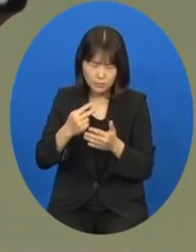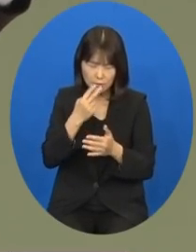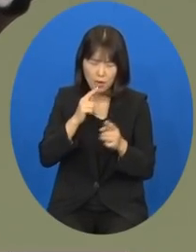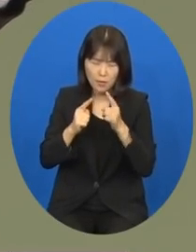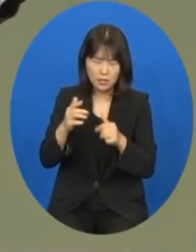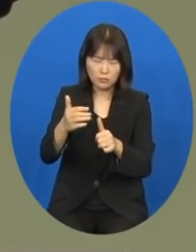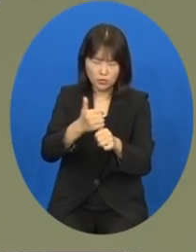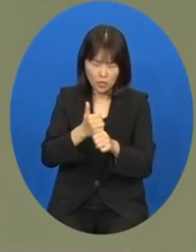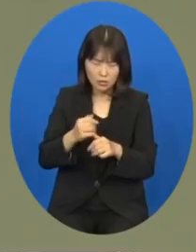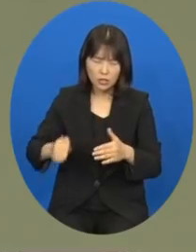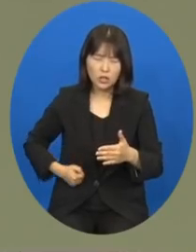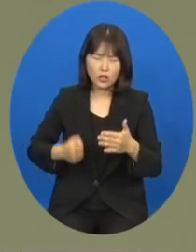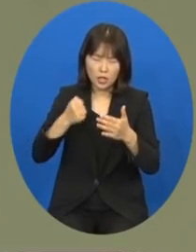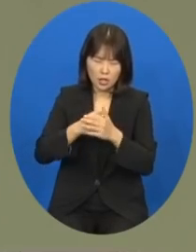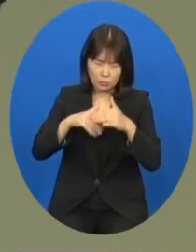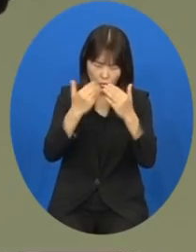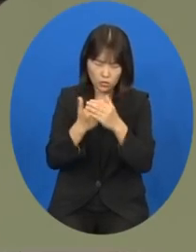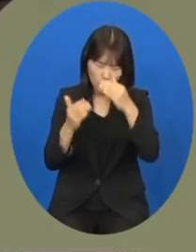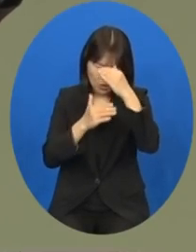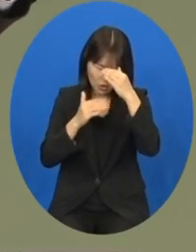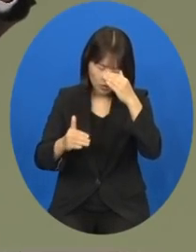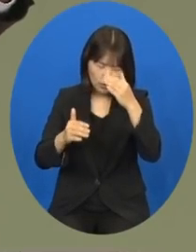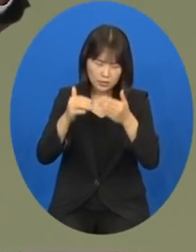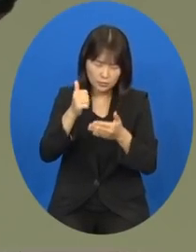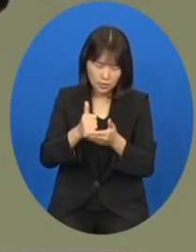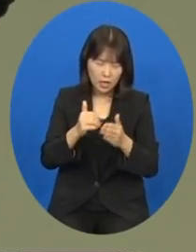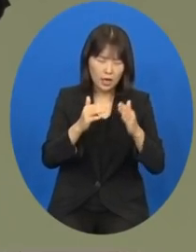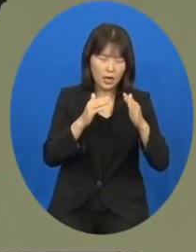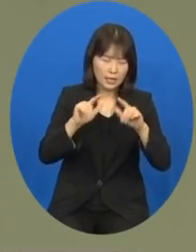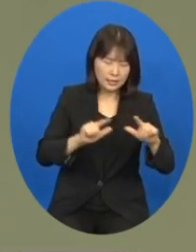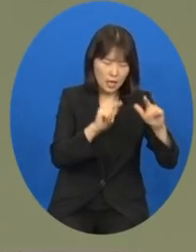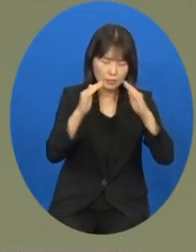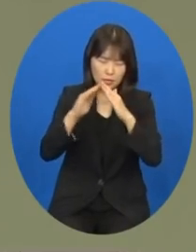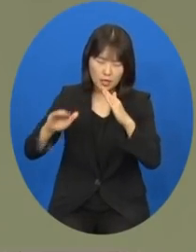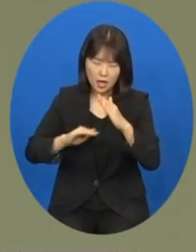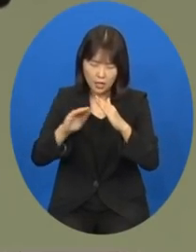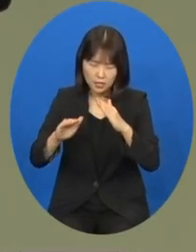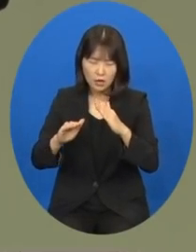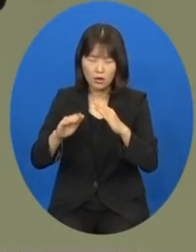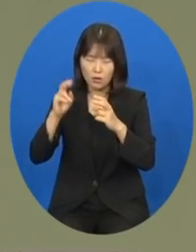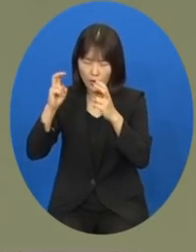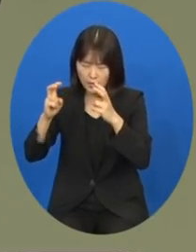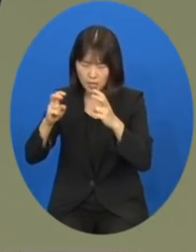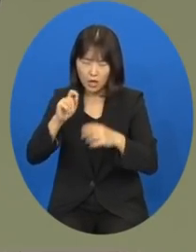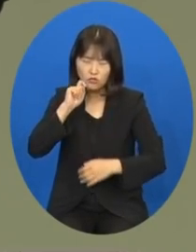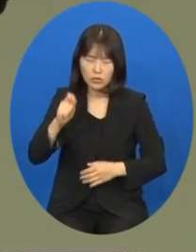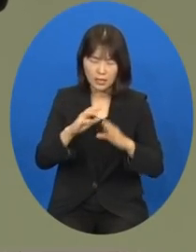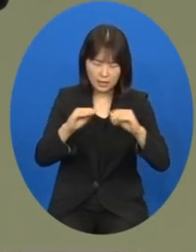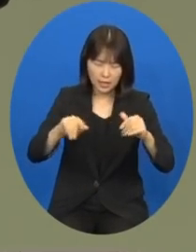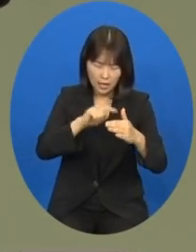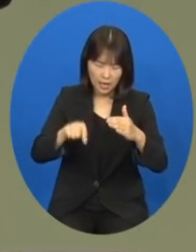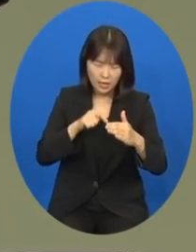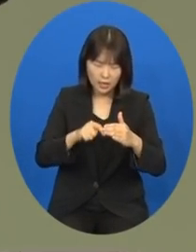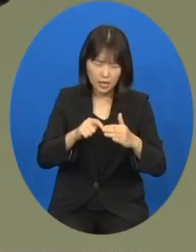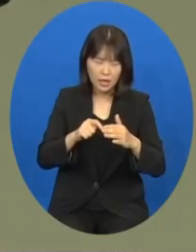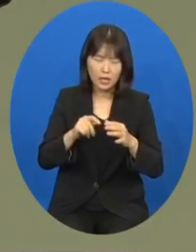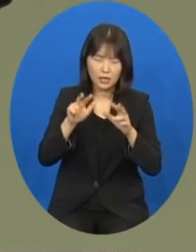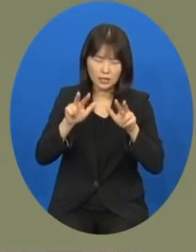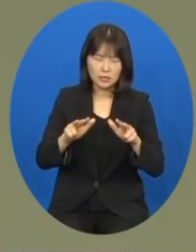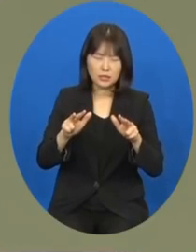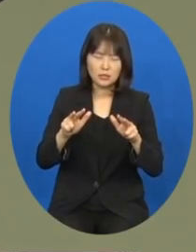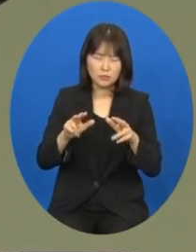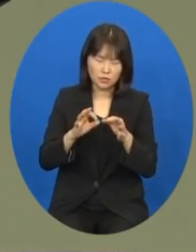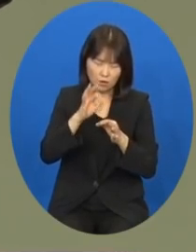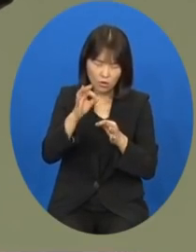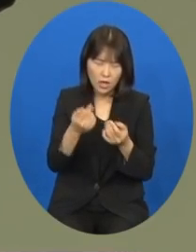은 우리 모든 성도들과 저들의 삶과 가정과 일터 가운데 그 라이나 그 땅 가운데 이제부터 영원토록 함께 하시기를 간절히